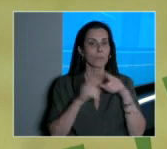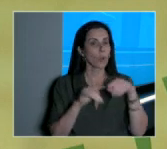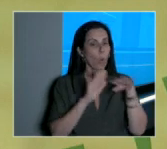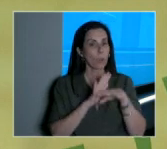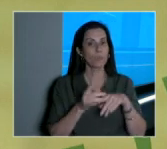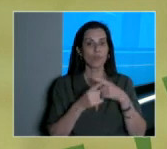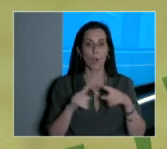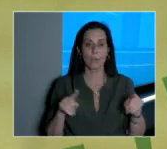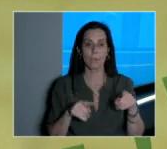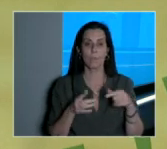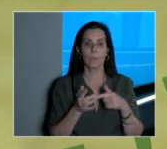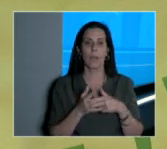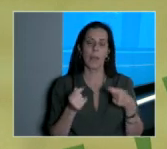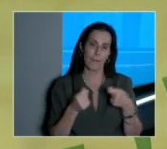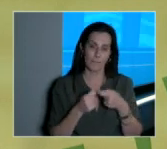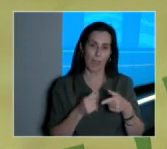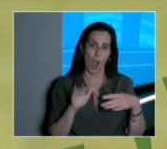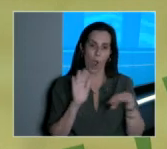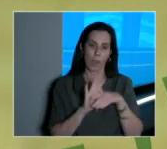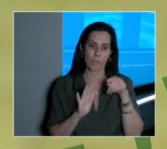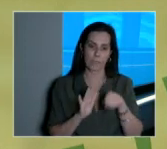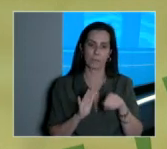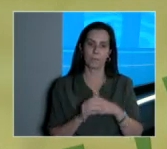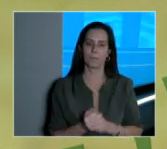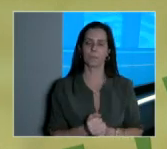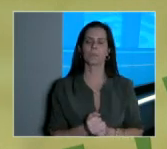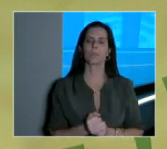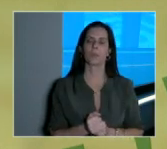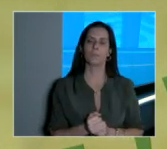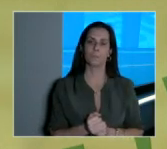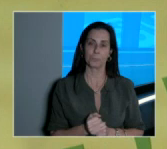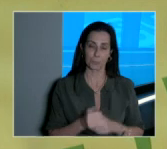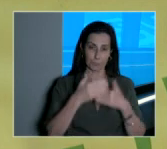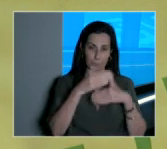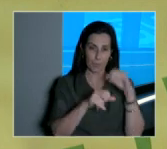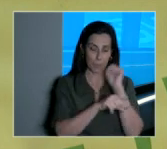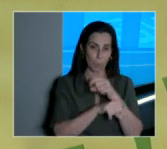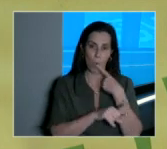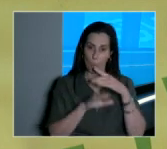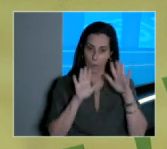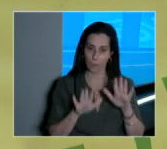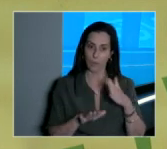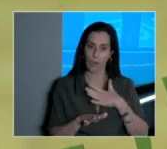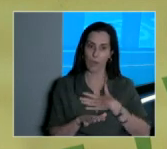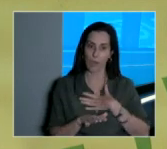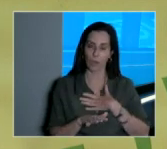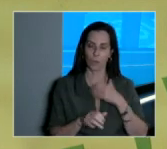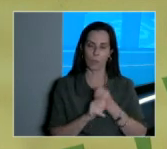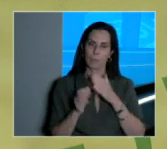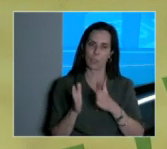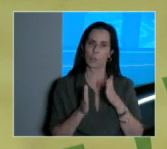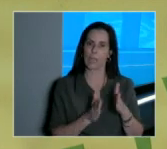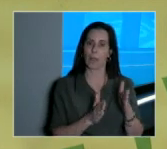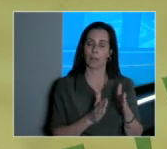חוקים שונים במדינת ישראל על פי חוק יסוד כבוד האדם וחירותו. פסקת ההתגברות באה ואומרת, אנחנו הולכים להסדיר את הנושא